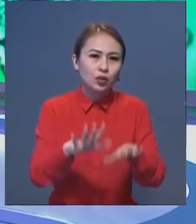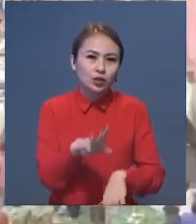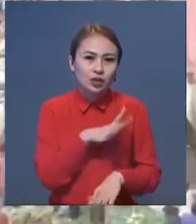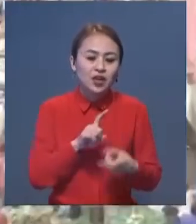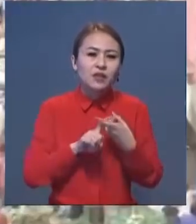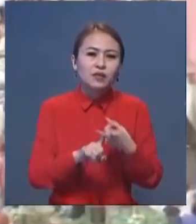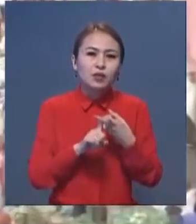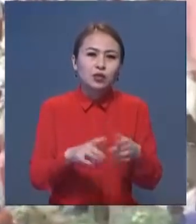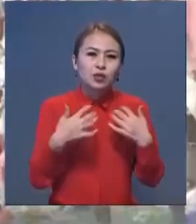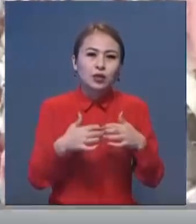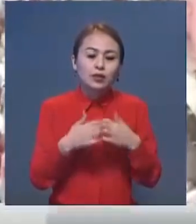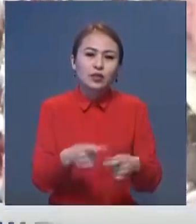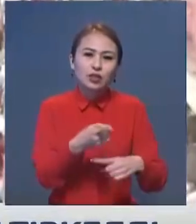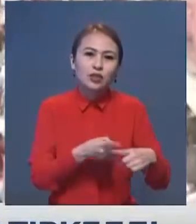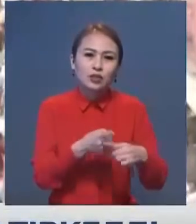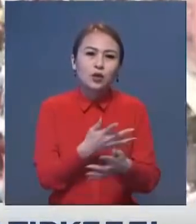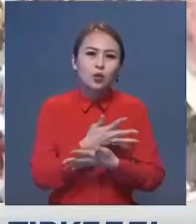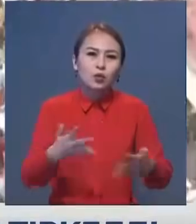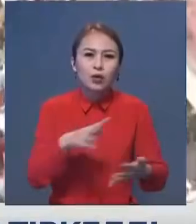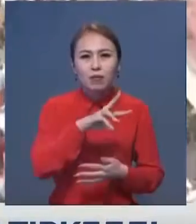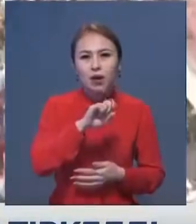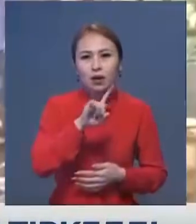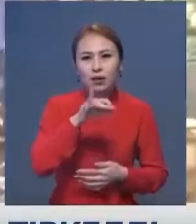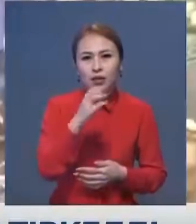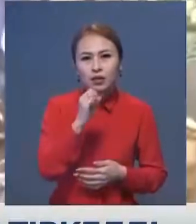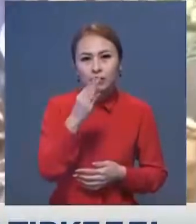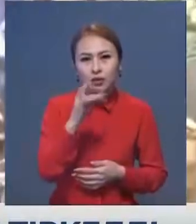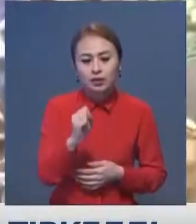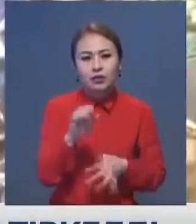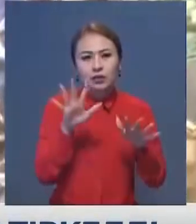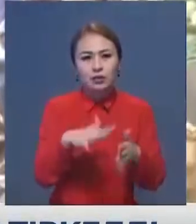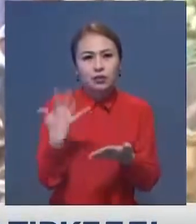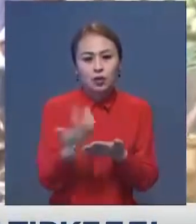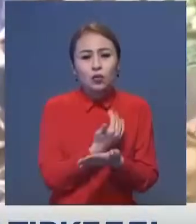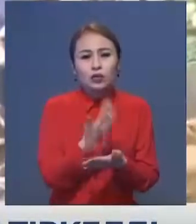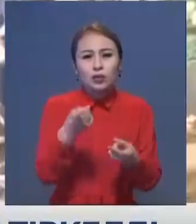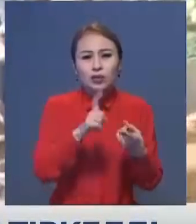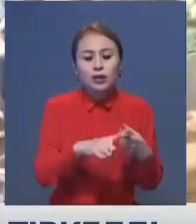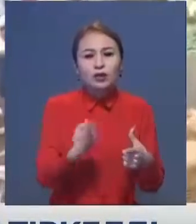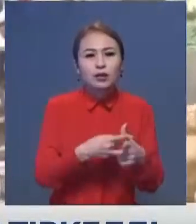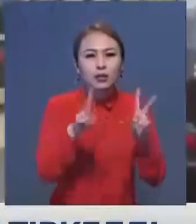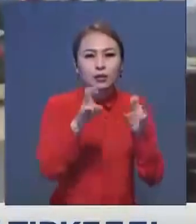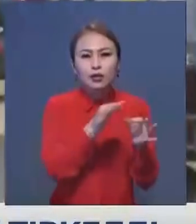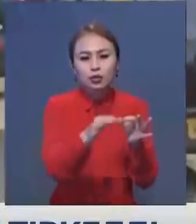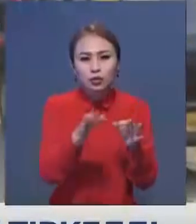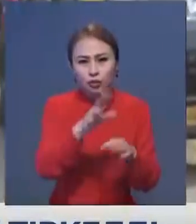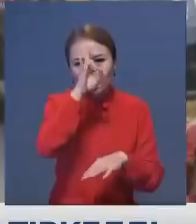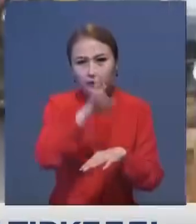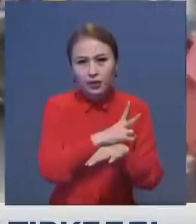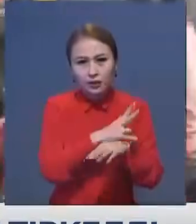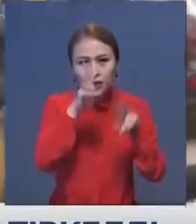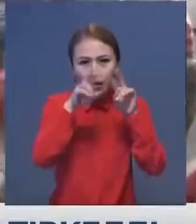2 орынға шықты. Вирус жұқтырғандардың жартысынан көбі Махараштра штатында анықталған. Осыған байланысты аталған аймақта